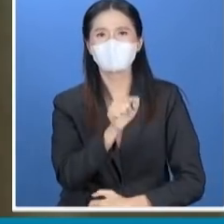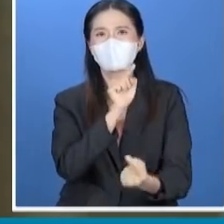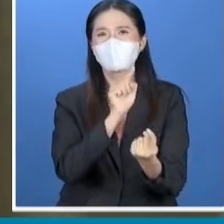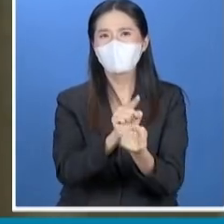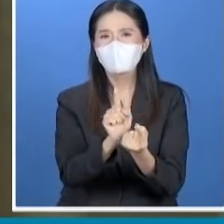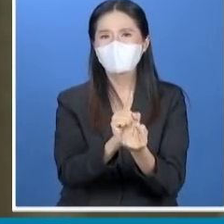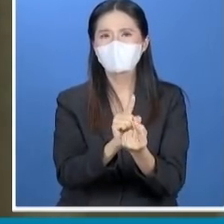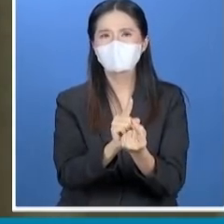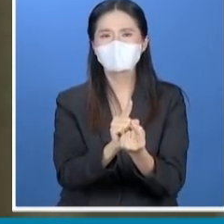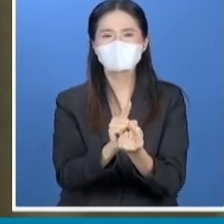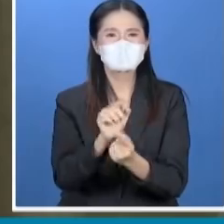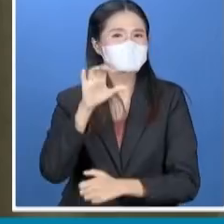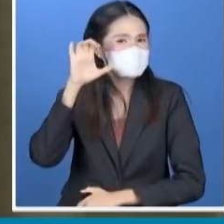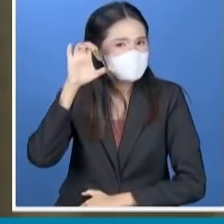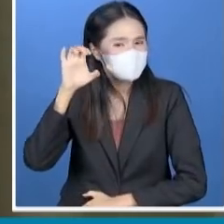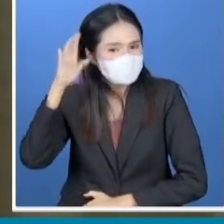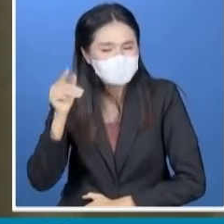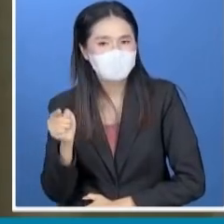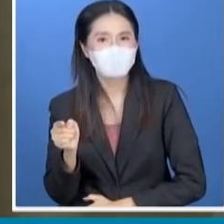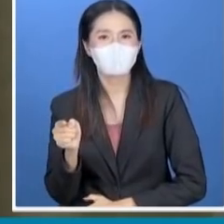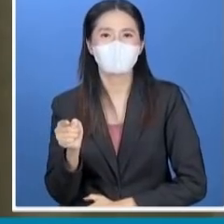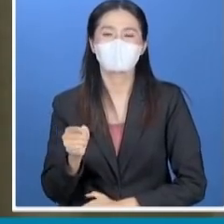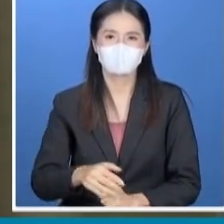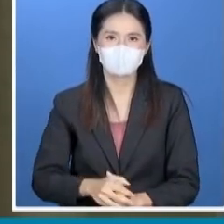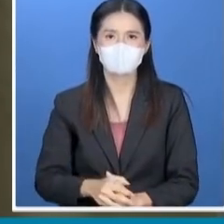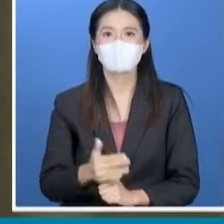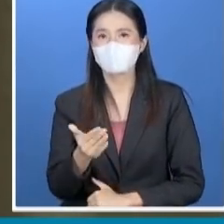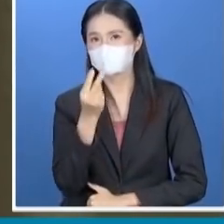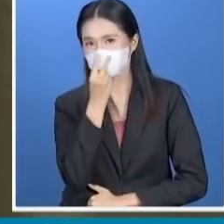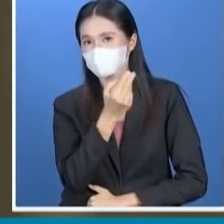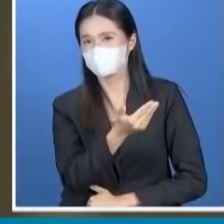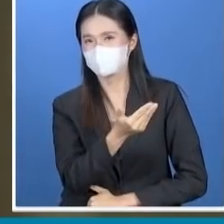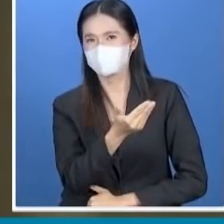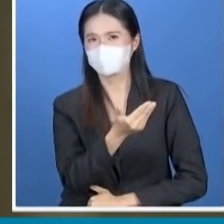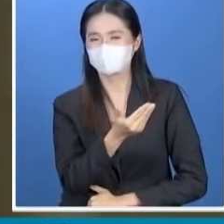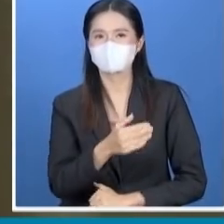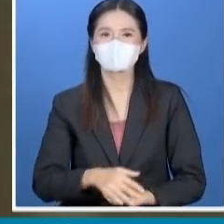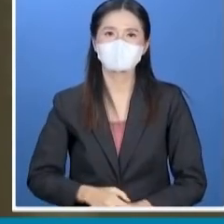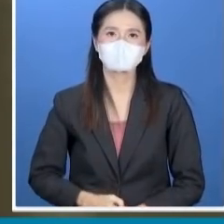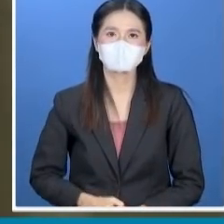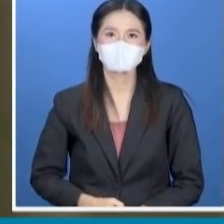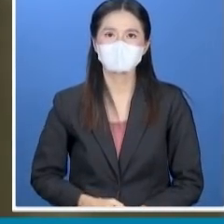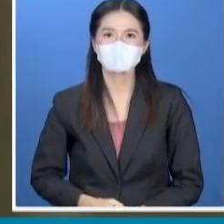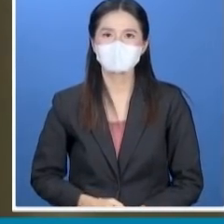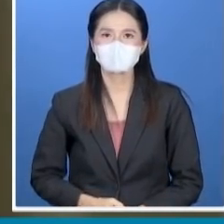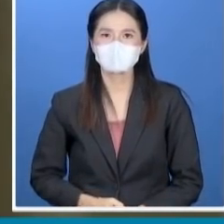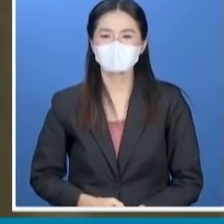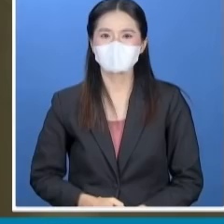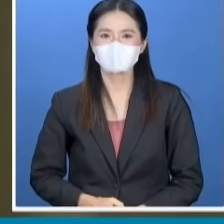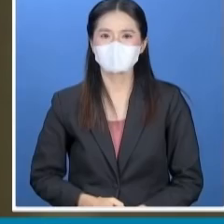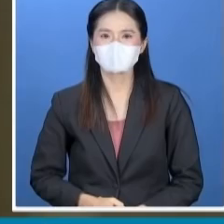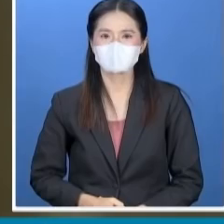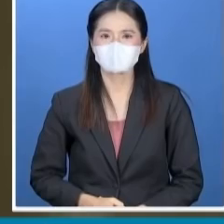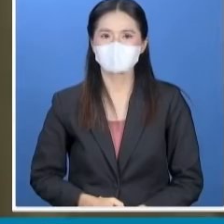กรณีเรื่องความเชื่อมั่นหรือไม่เชื่อมั่นต่างๆนะครับขอเปิดสัก ครับค ุ ณผู้ชม ใช่ครับอันนี้เป็นคลิปที่ทน